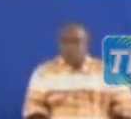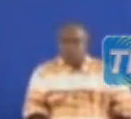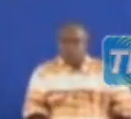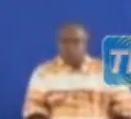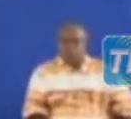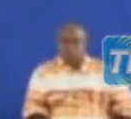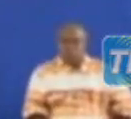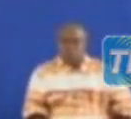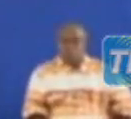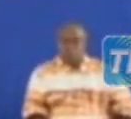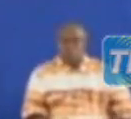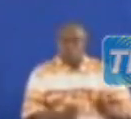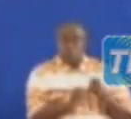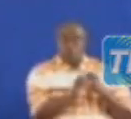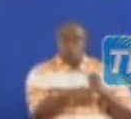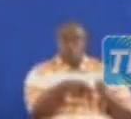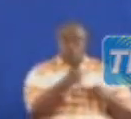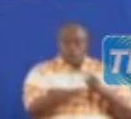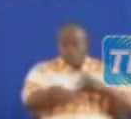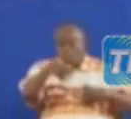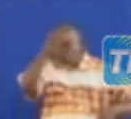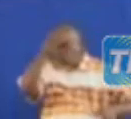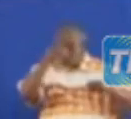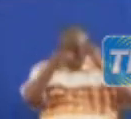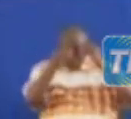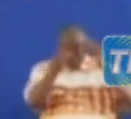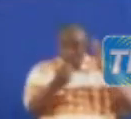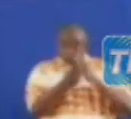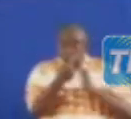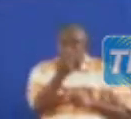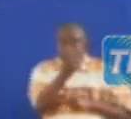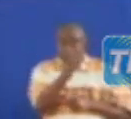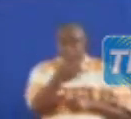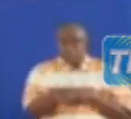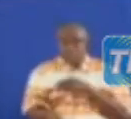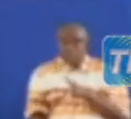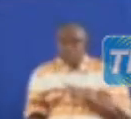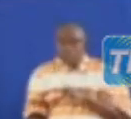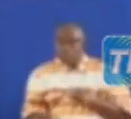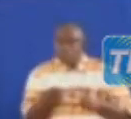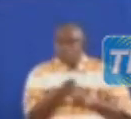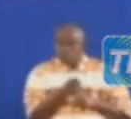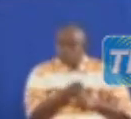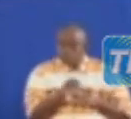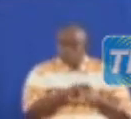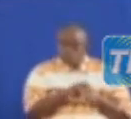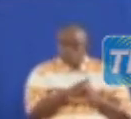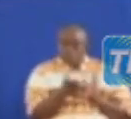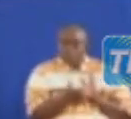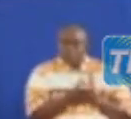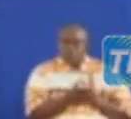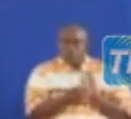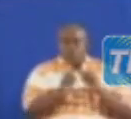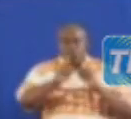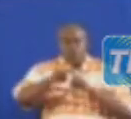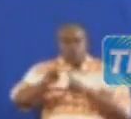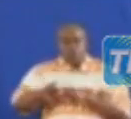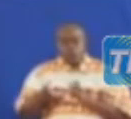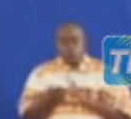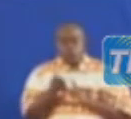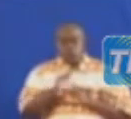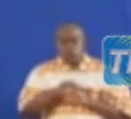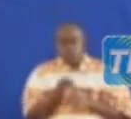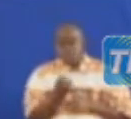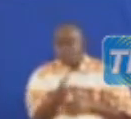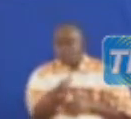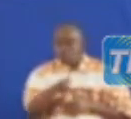wakala unaendelea kujifunza kutoka Zanzibar na kufanya majaribio ya teknolojia mbalimbali ili kutumia udongo